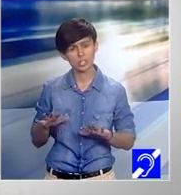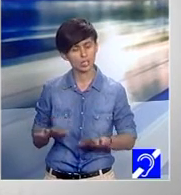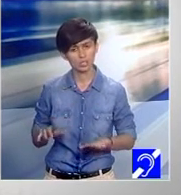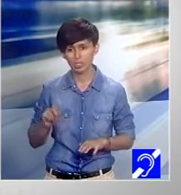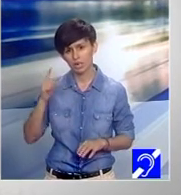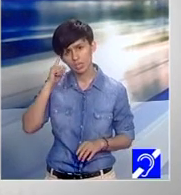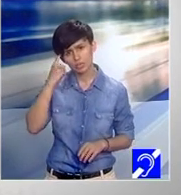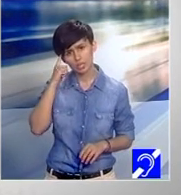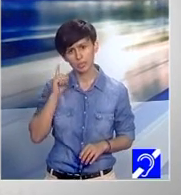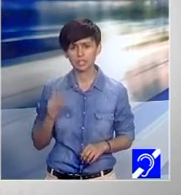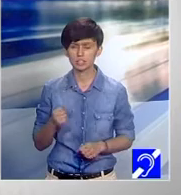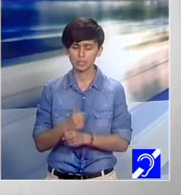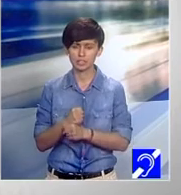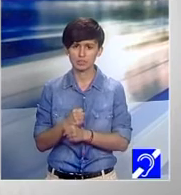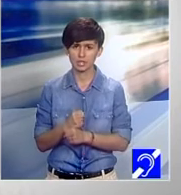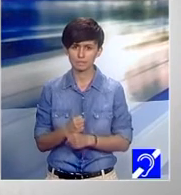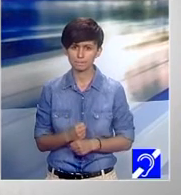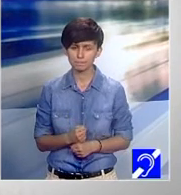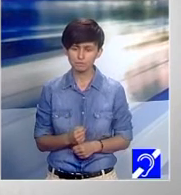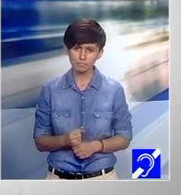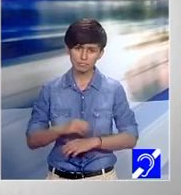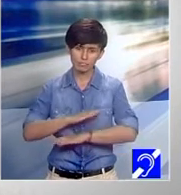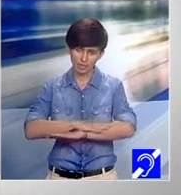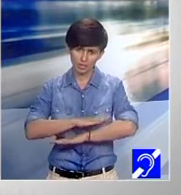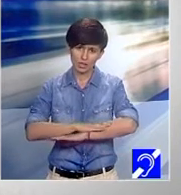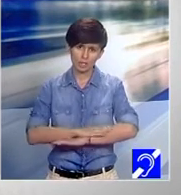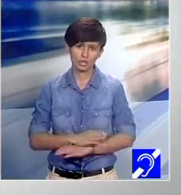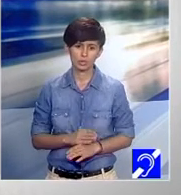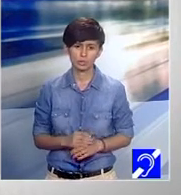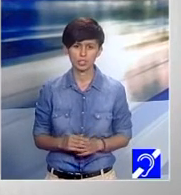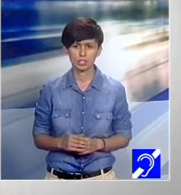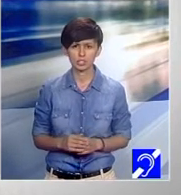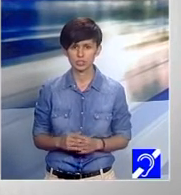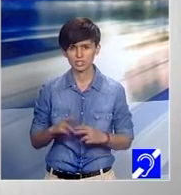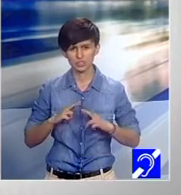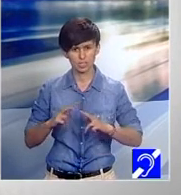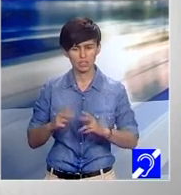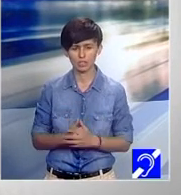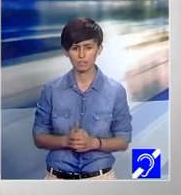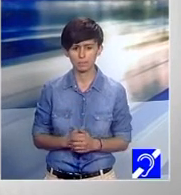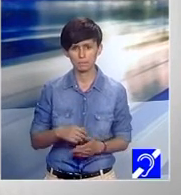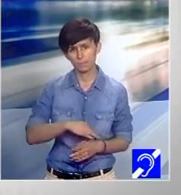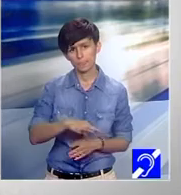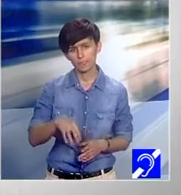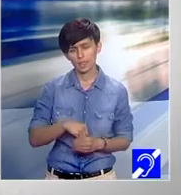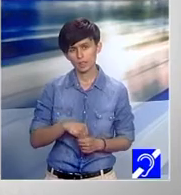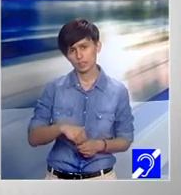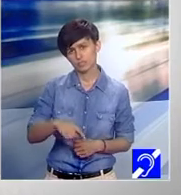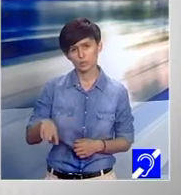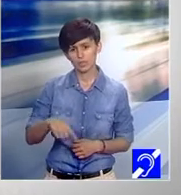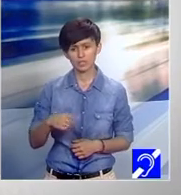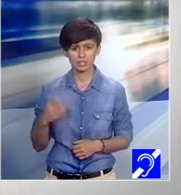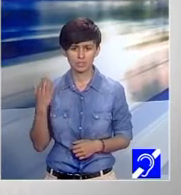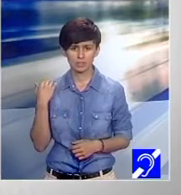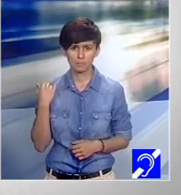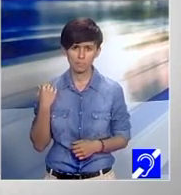duc să fac un gest extrem. Familia noastră a fost sus cu moralul. Am gândit în felul următor. Dacă Dumnezeu